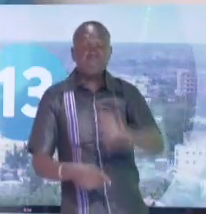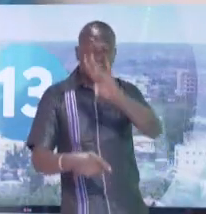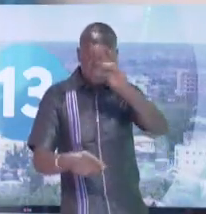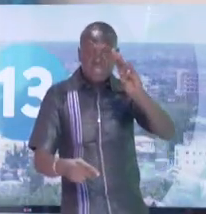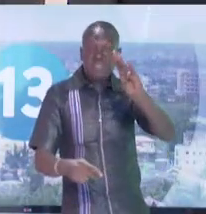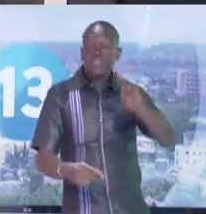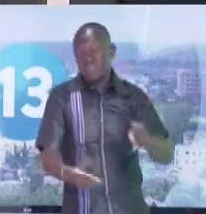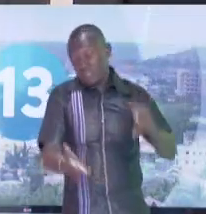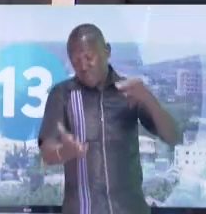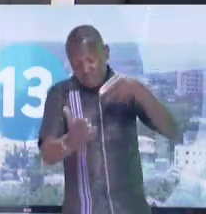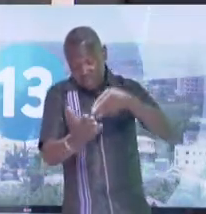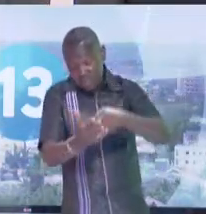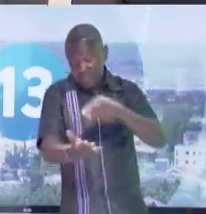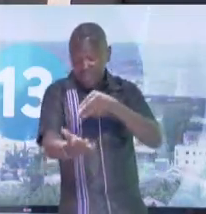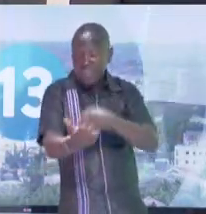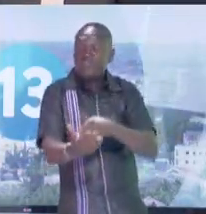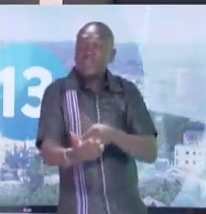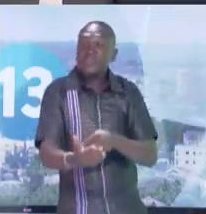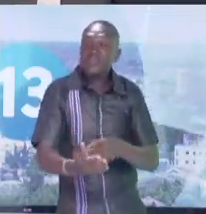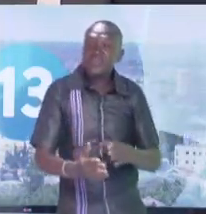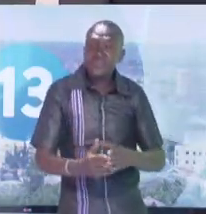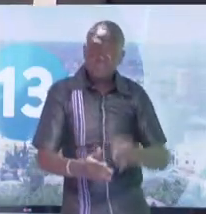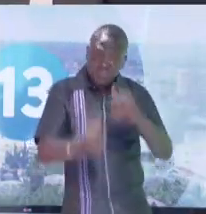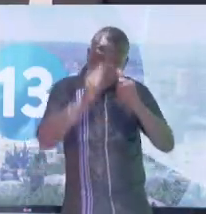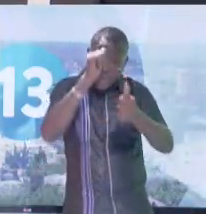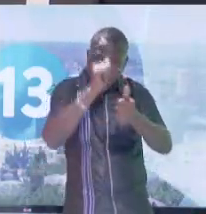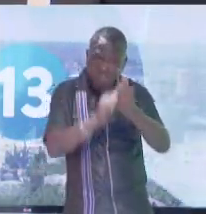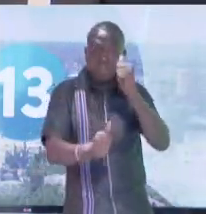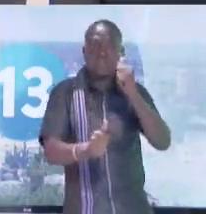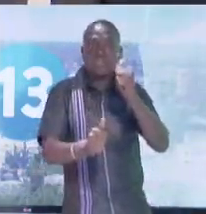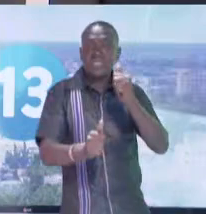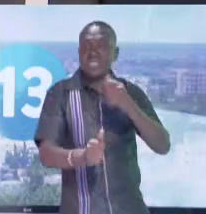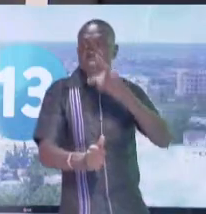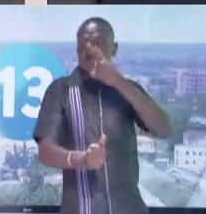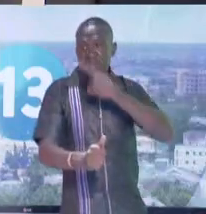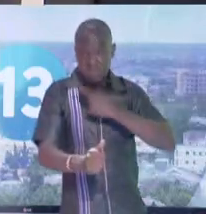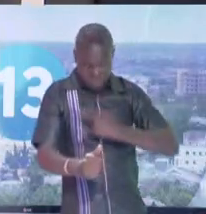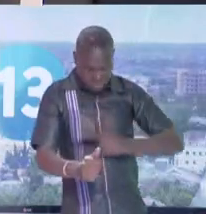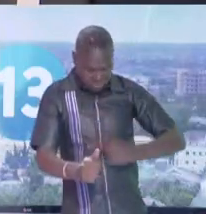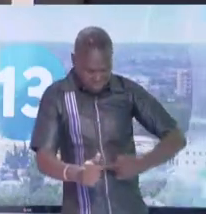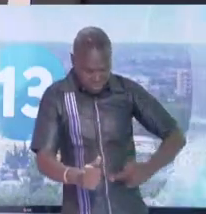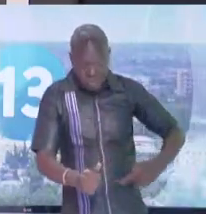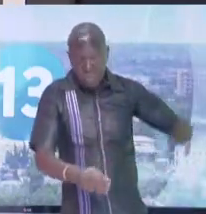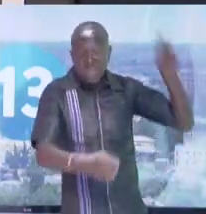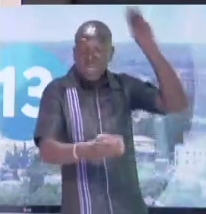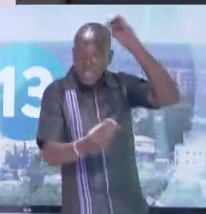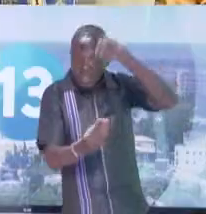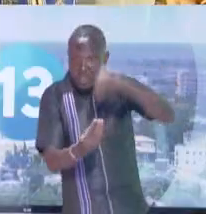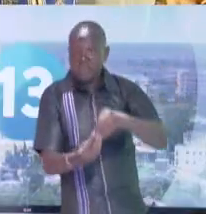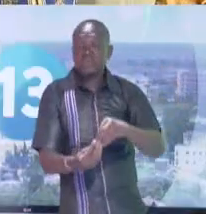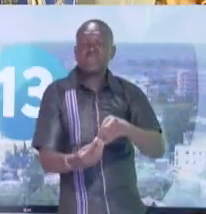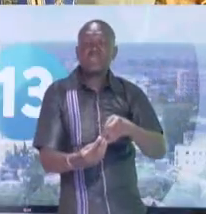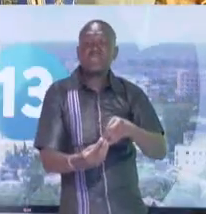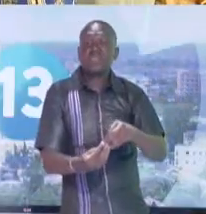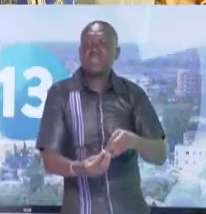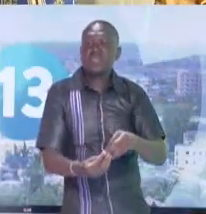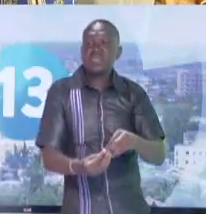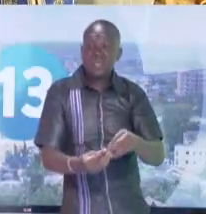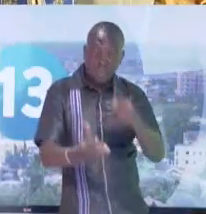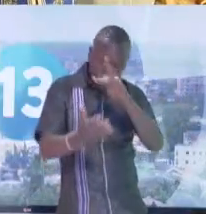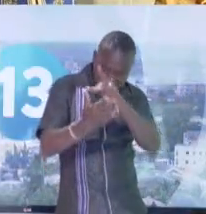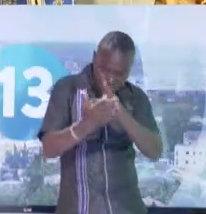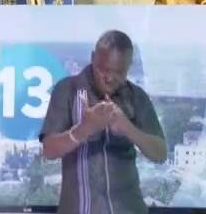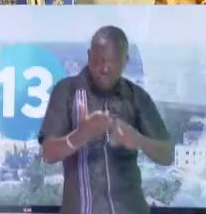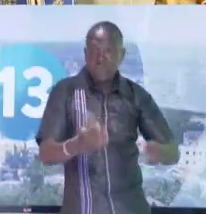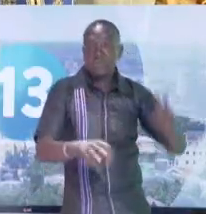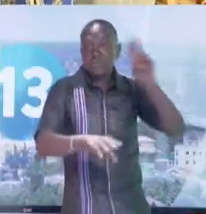vous voulez, en plus de l'acte de coronarographie, ajouter une angioplastie, donc